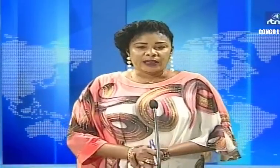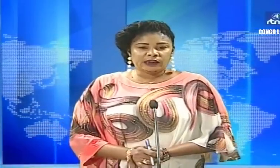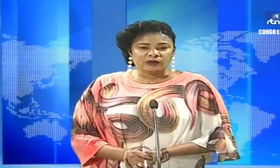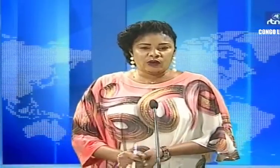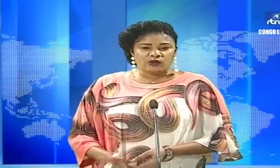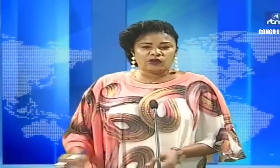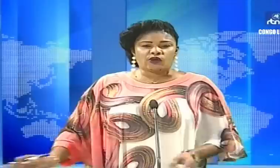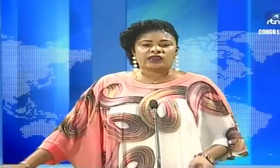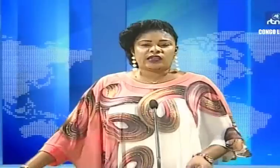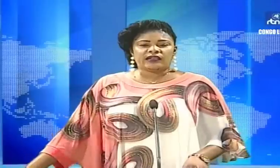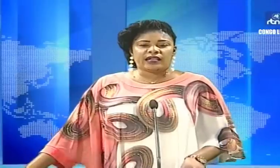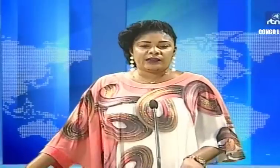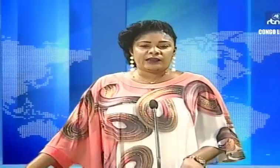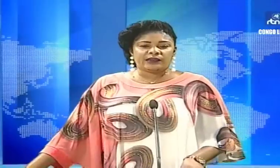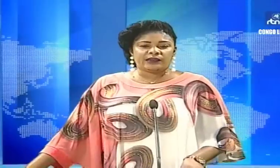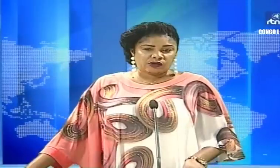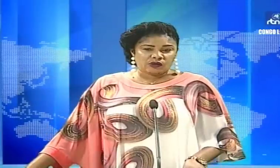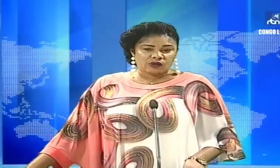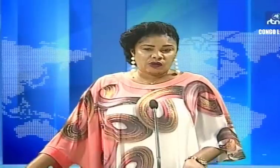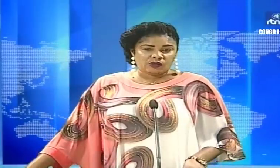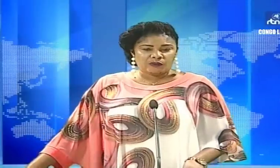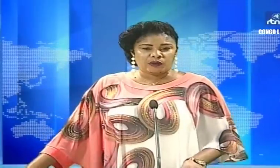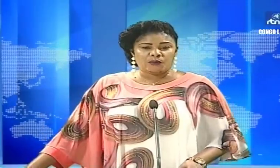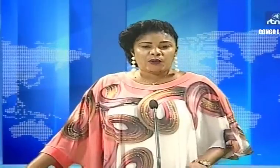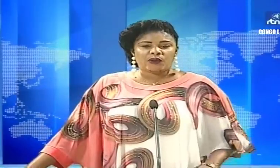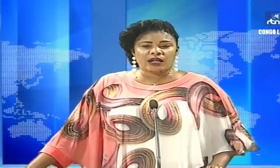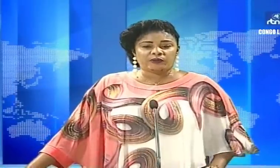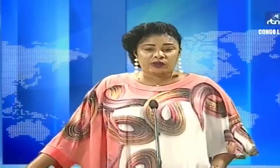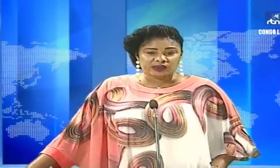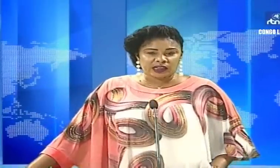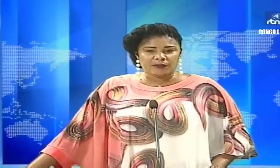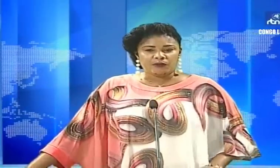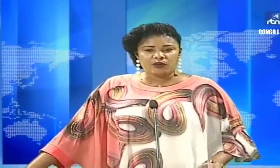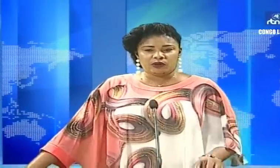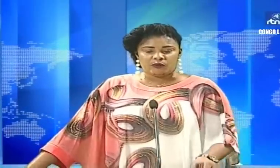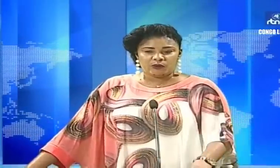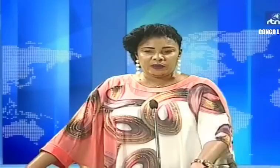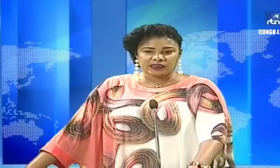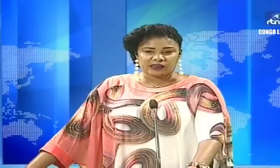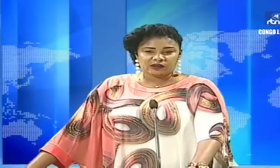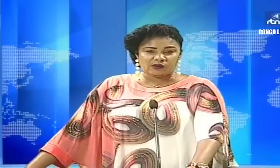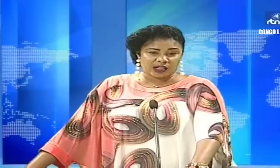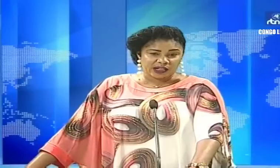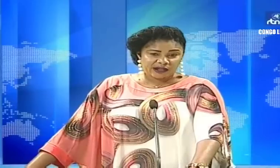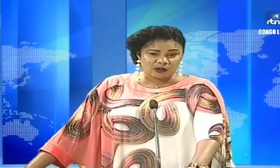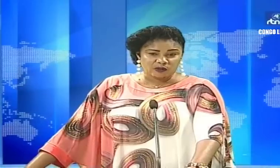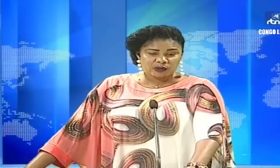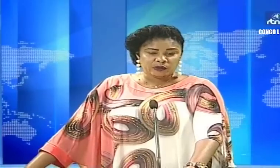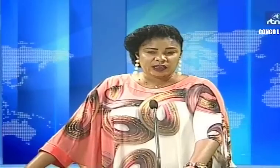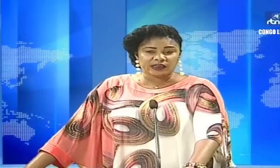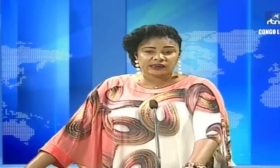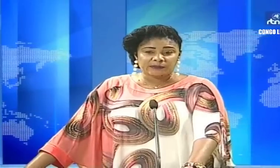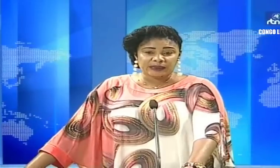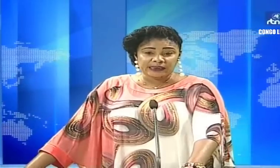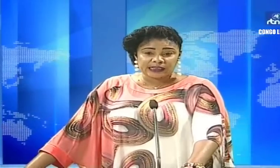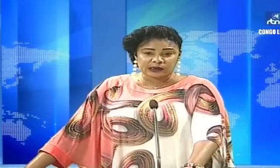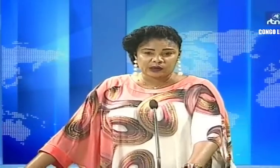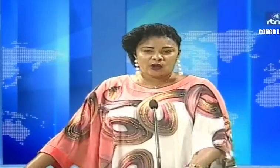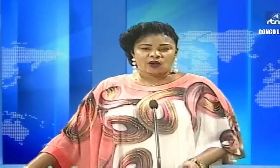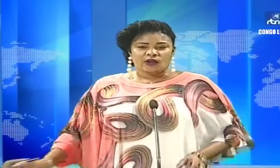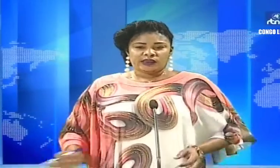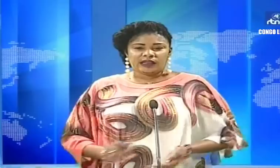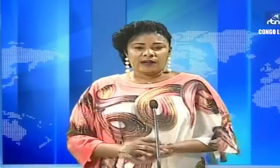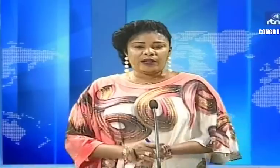Le président du conseil d'administration du Fonds pour le programme de désarmement, démobilisation, relèvement communautaire et